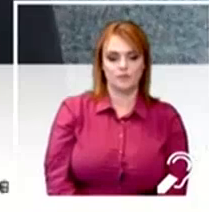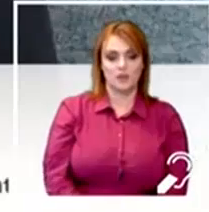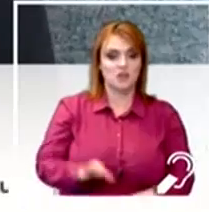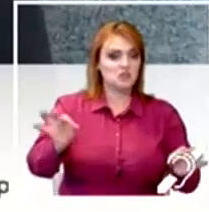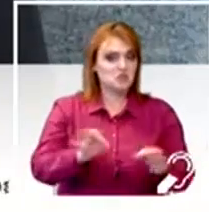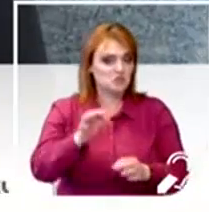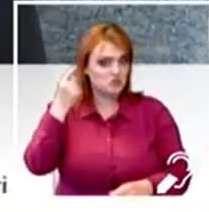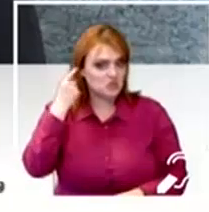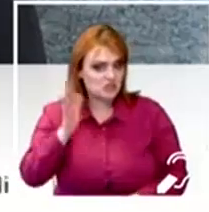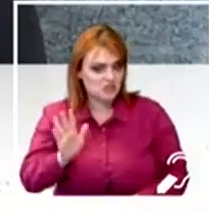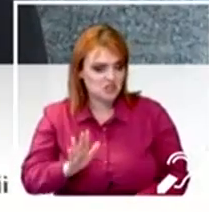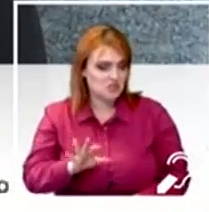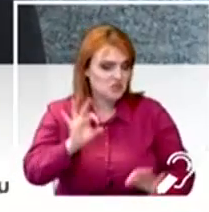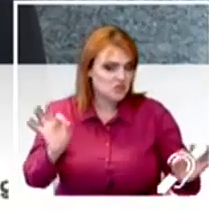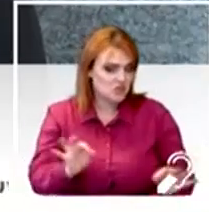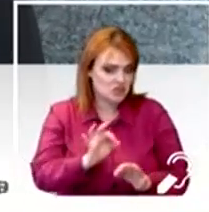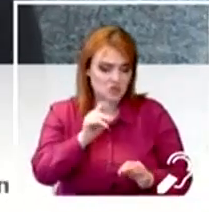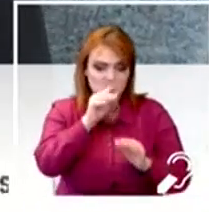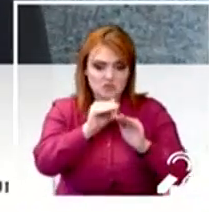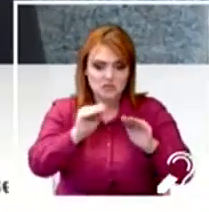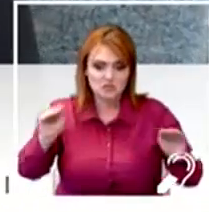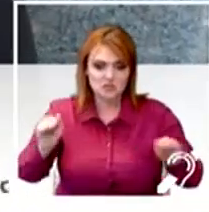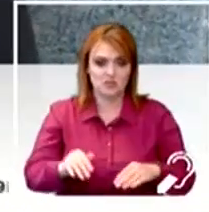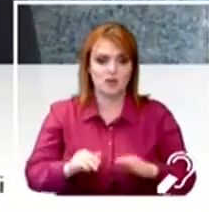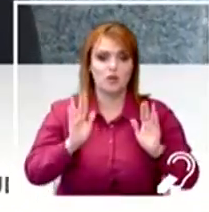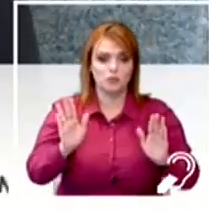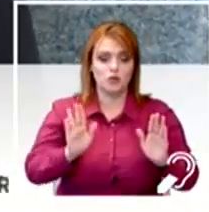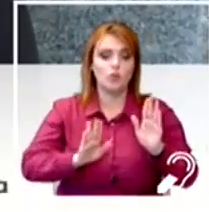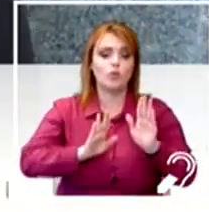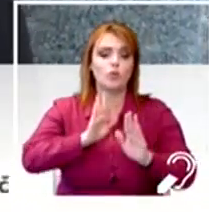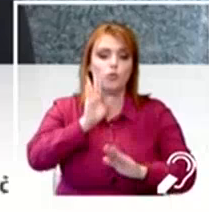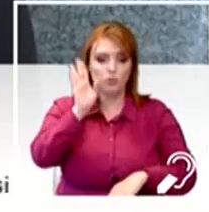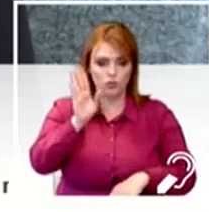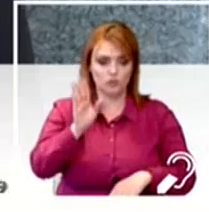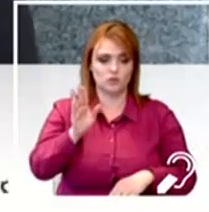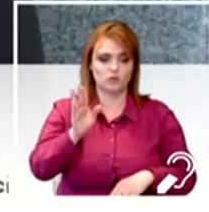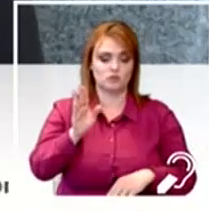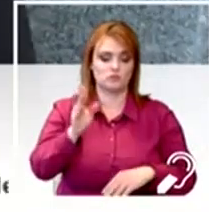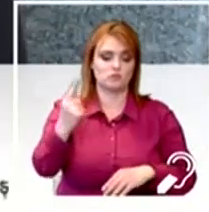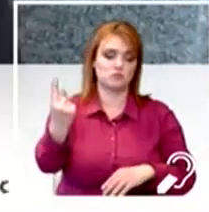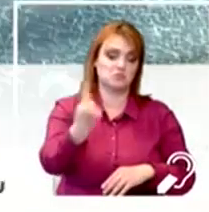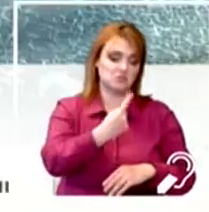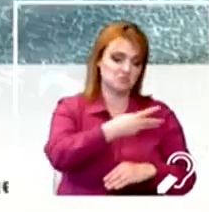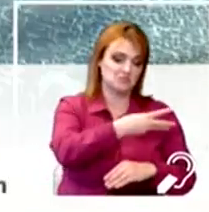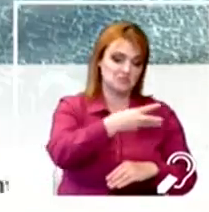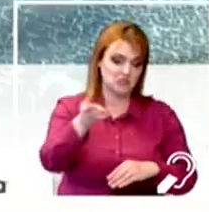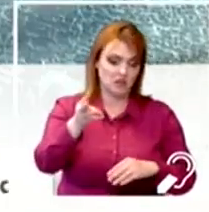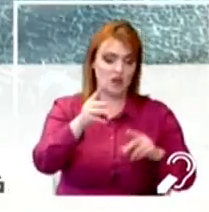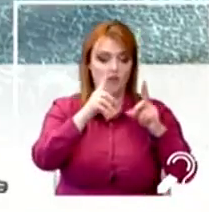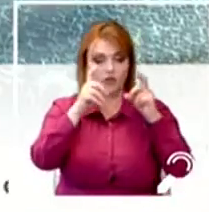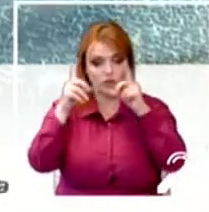auzit nimic absolut. Am spre dimineață, când băieți trece, au filmat,